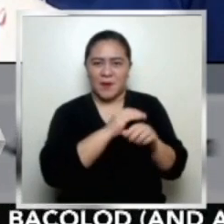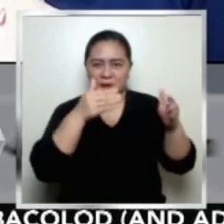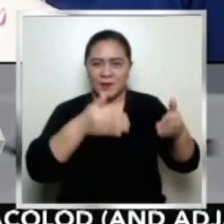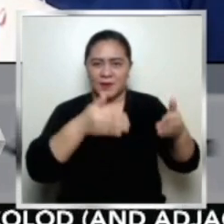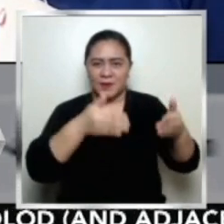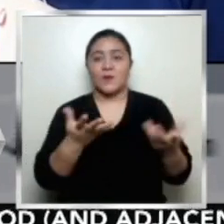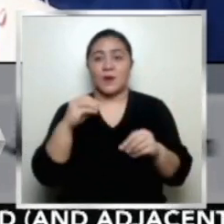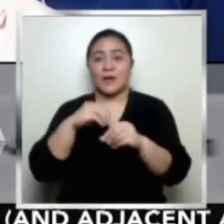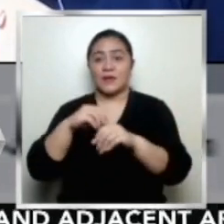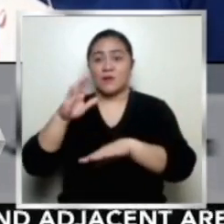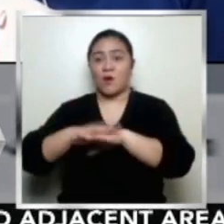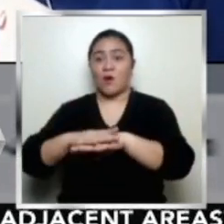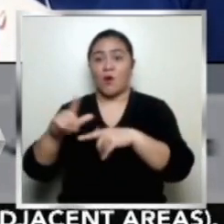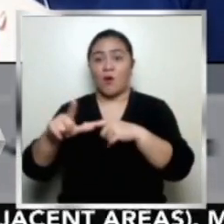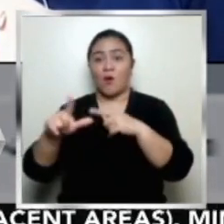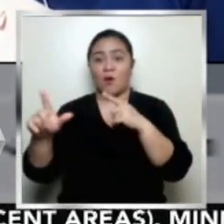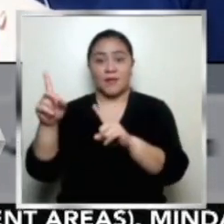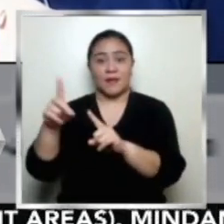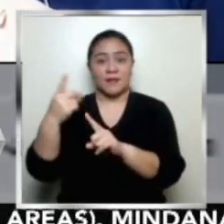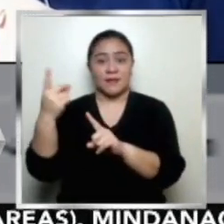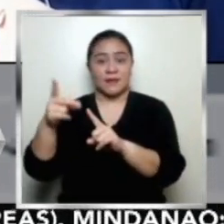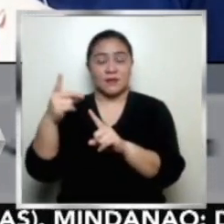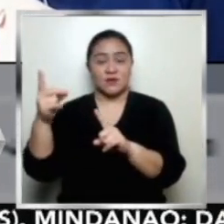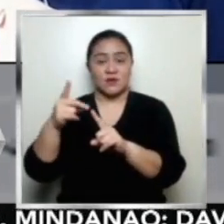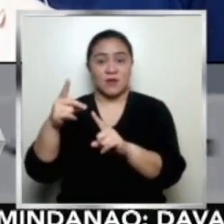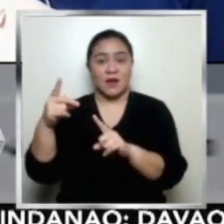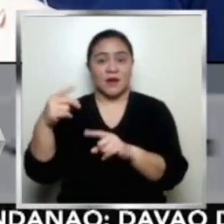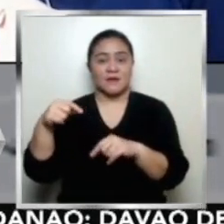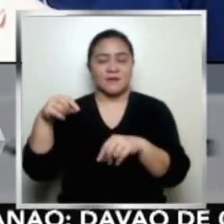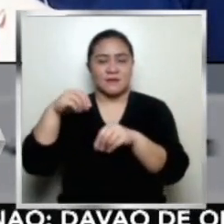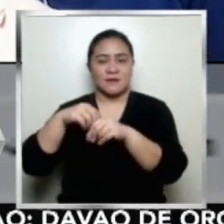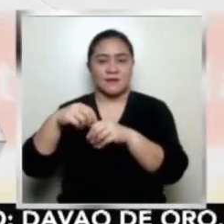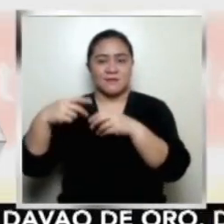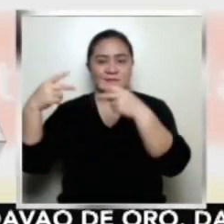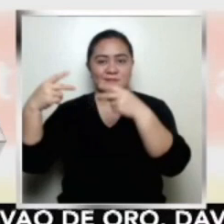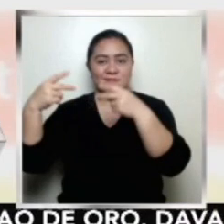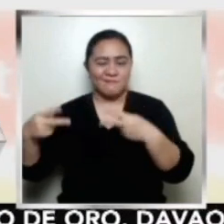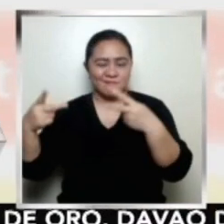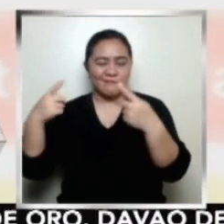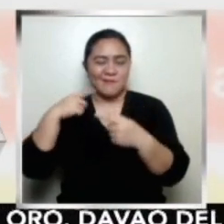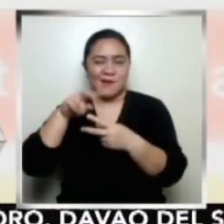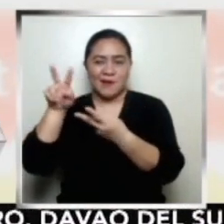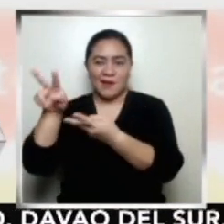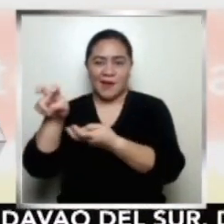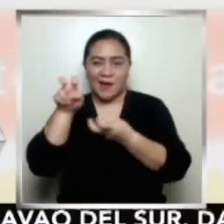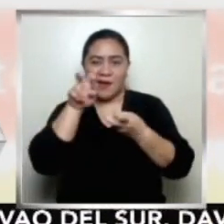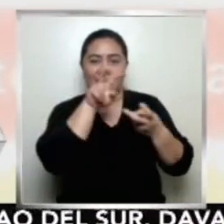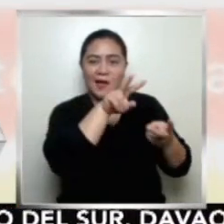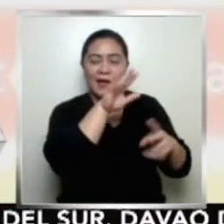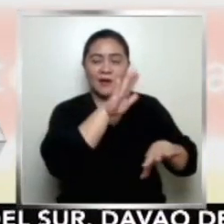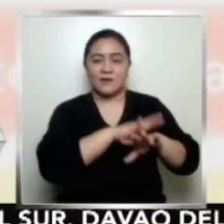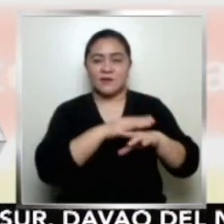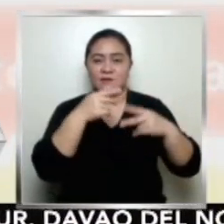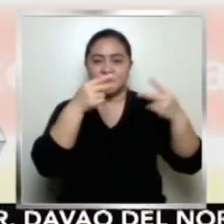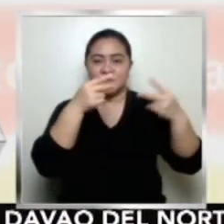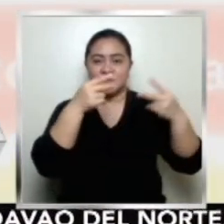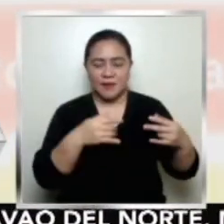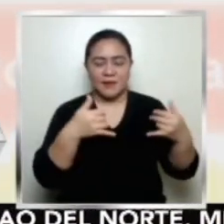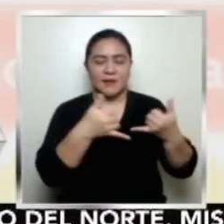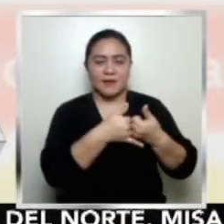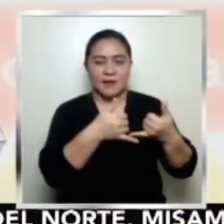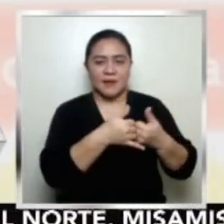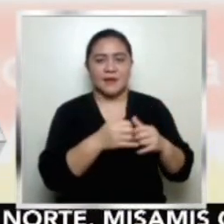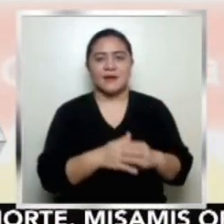dictionary websites. Kasi yung iko-compile ko na words, yun yung gagamitin ko dun sa game. Meron din itong game modes na susubok sa